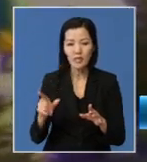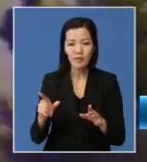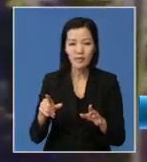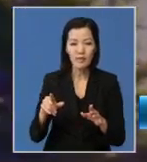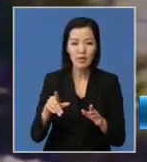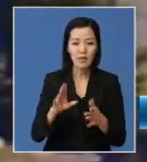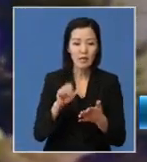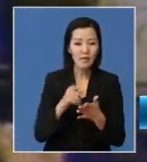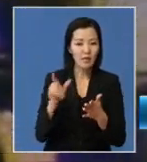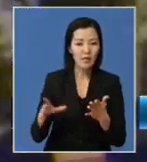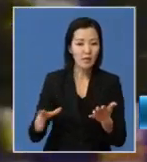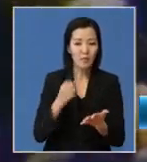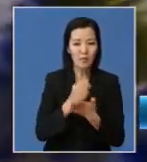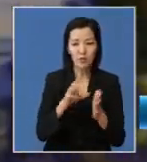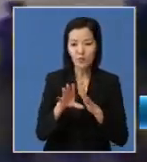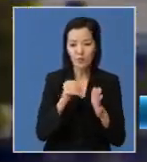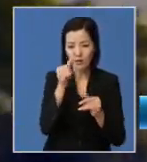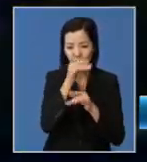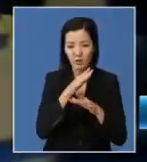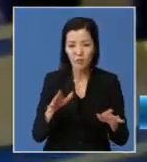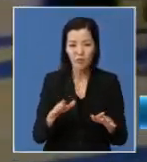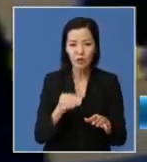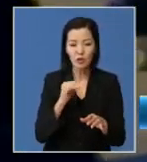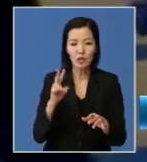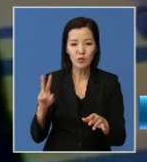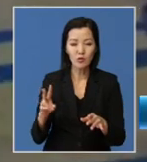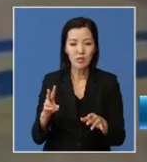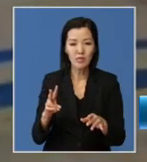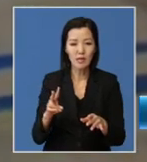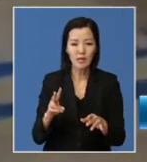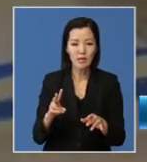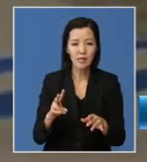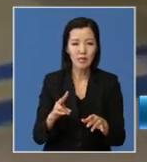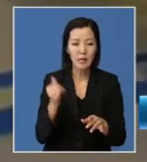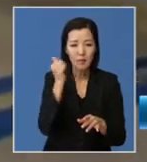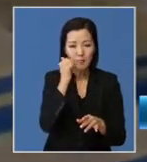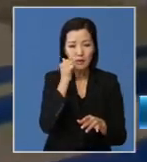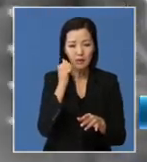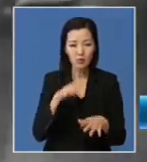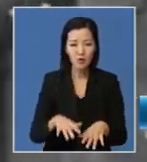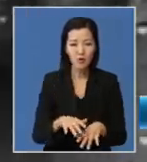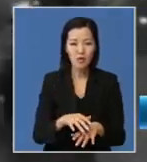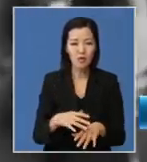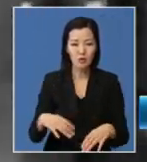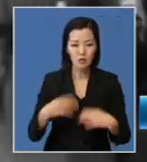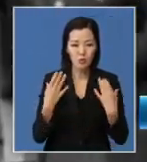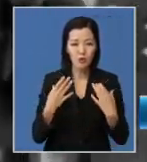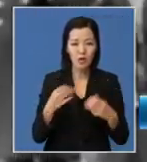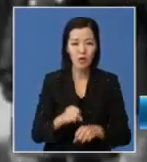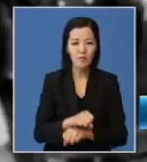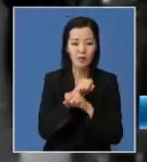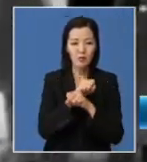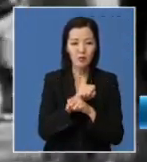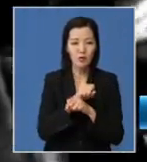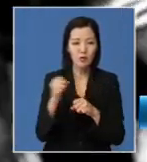боп жарытпайтынын айтты. Олардын желтоксандагы желдей толкуган экпини Мәскеуді шошытты. Содан бас көтергендерді ұрып